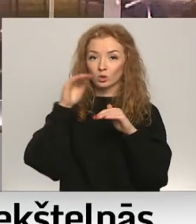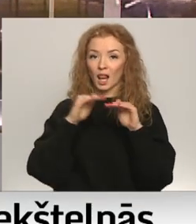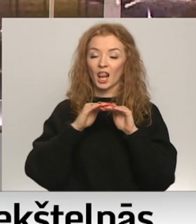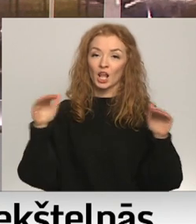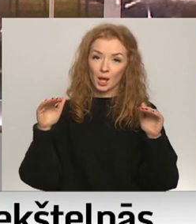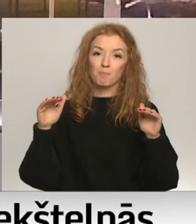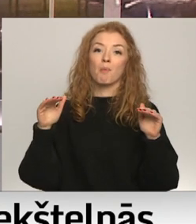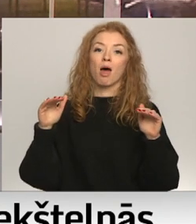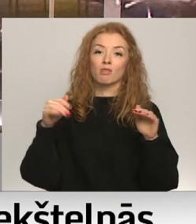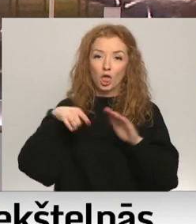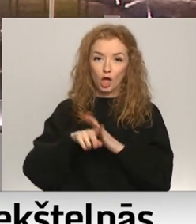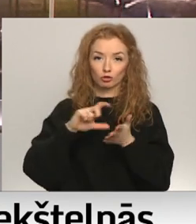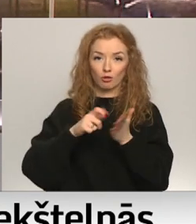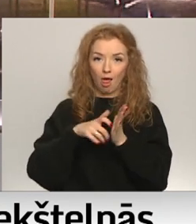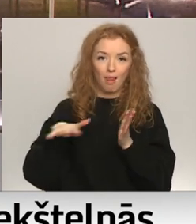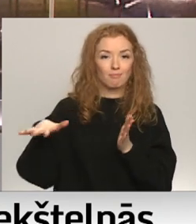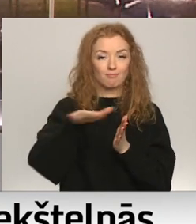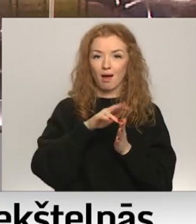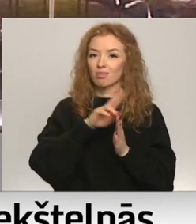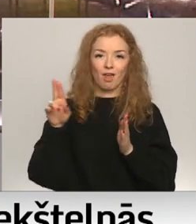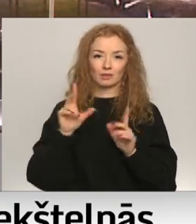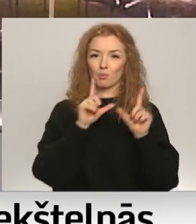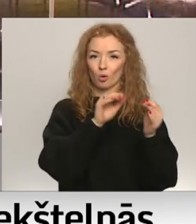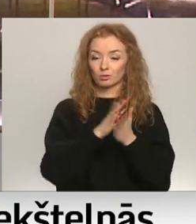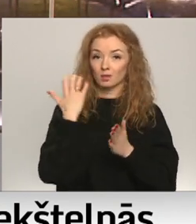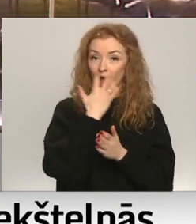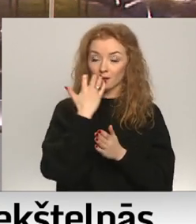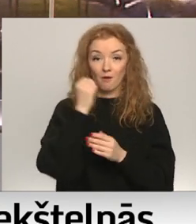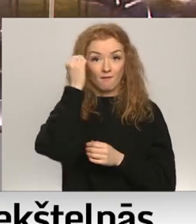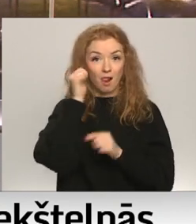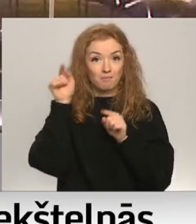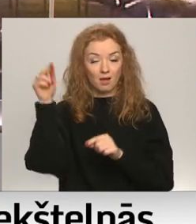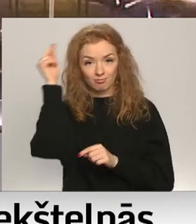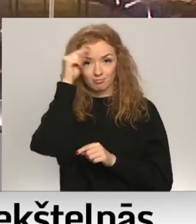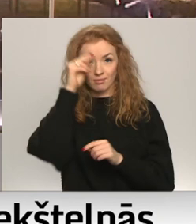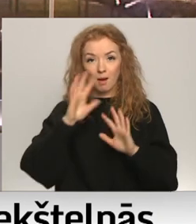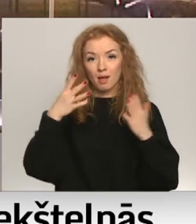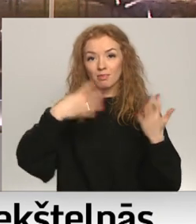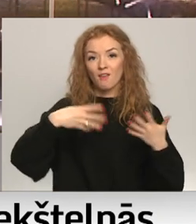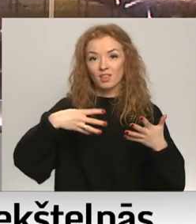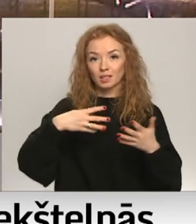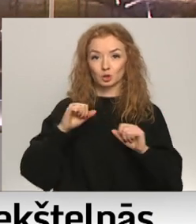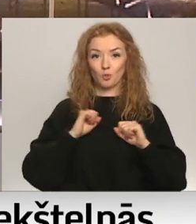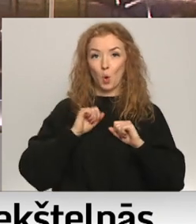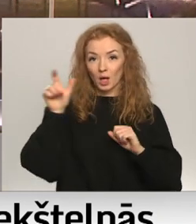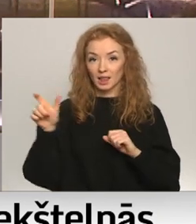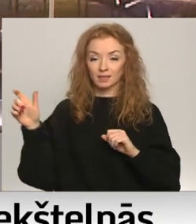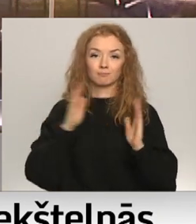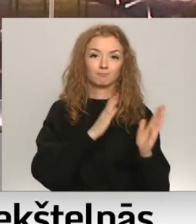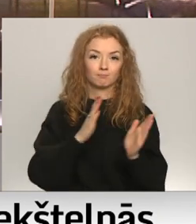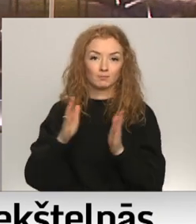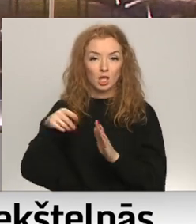iekštelpu manēžā, nevis braukt uz ārzemēm. Jāņa Daliņa stadionā Valmierā trenēs gandrīz 90 atlēti, kuri gatavojas